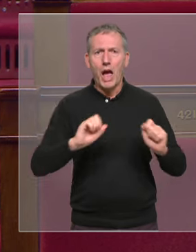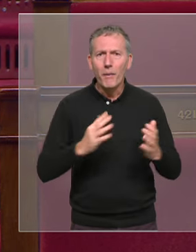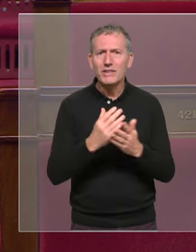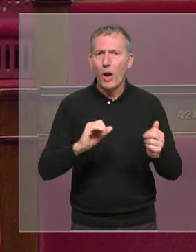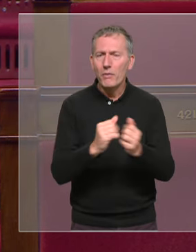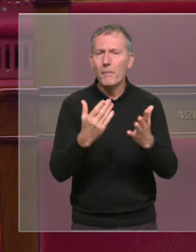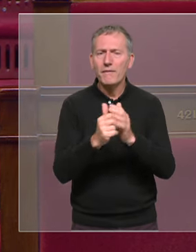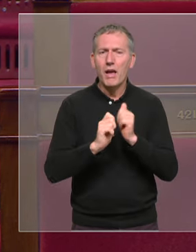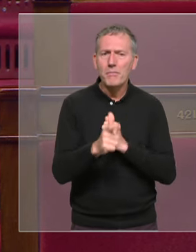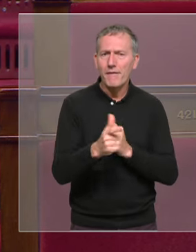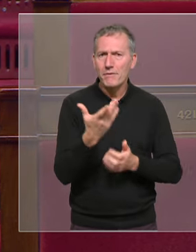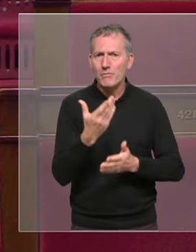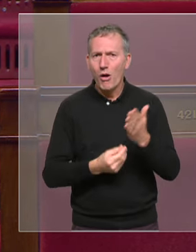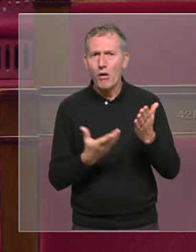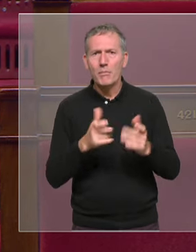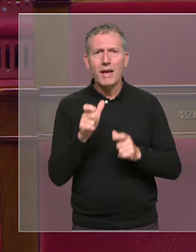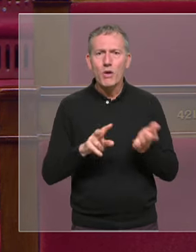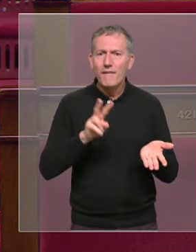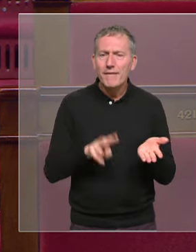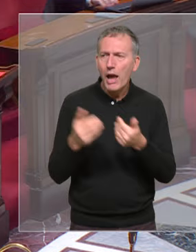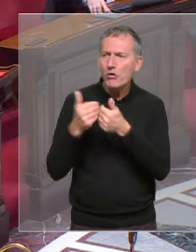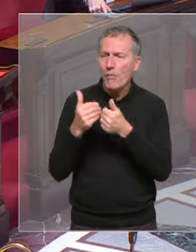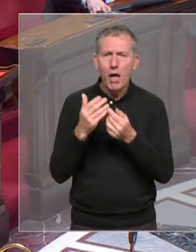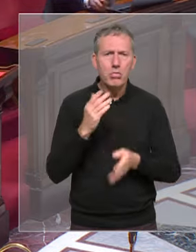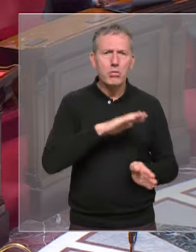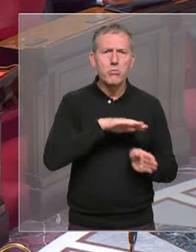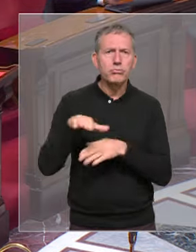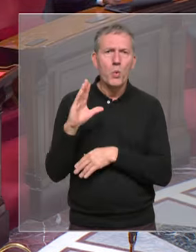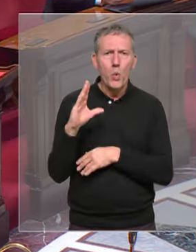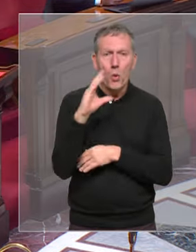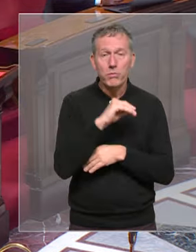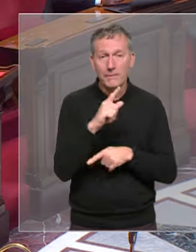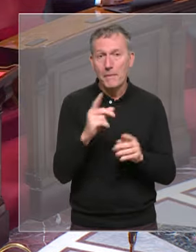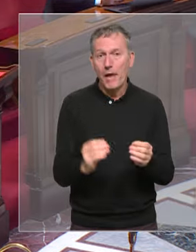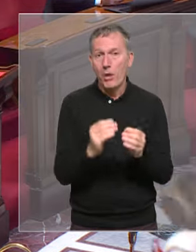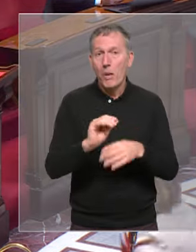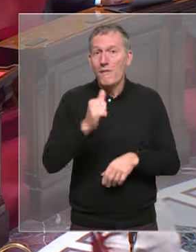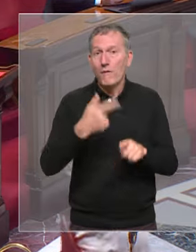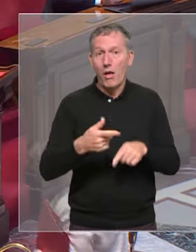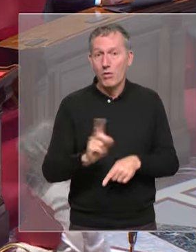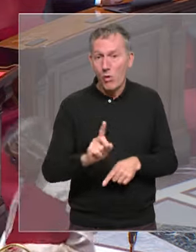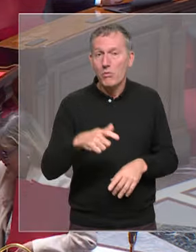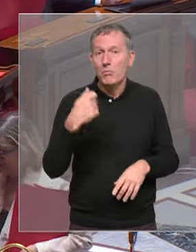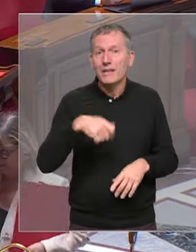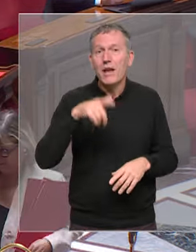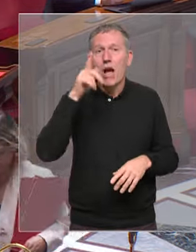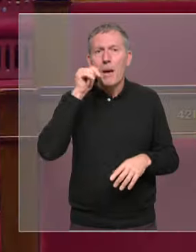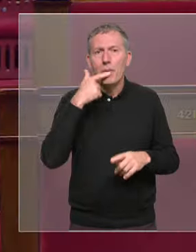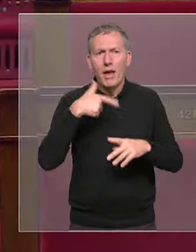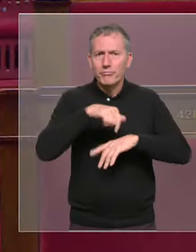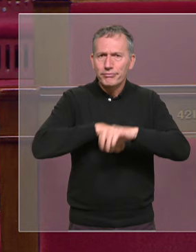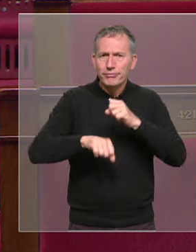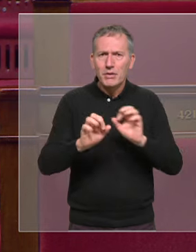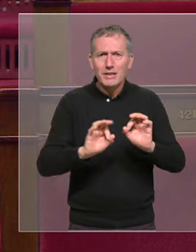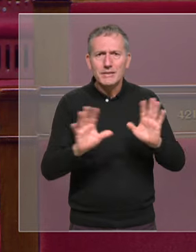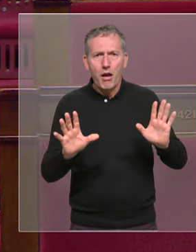l'inconséquence, détournant au passage les regards des vraies demandes ukrainiennes. C'est malheureusement pas la première fois que le président de la République agit sans